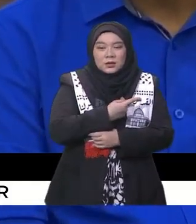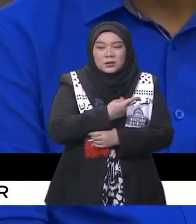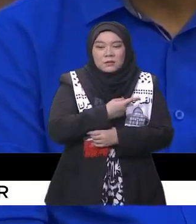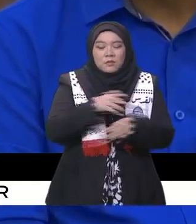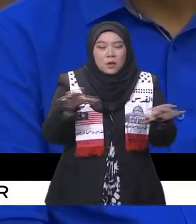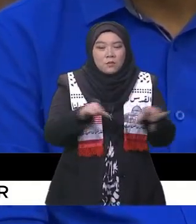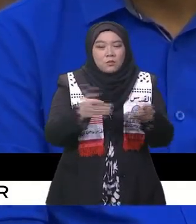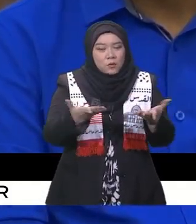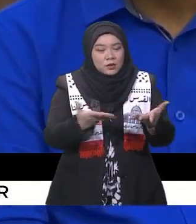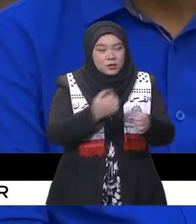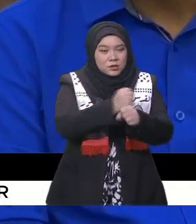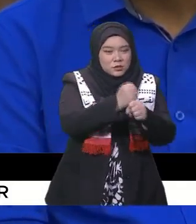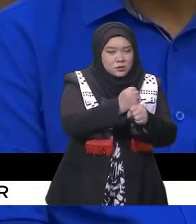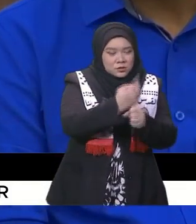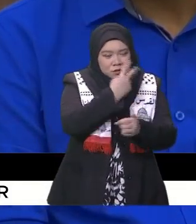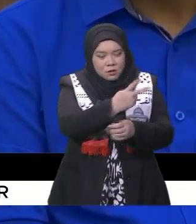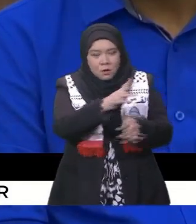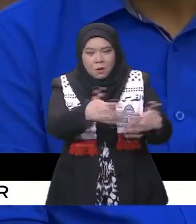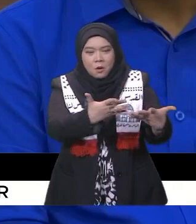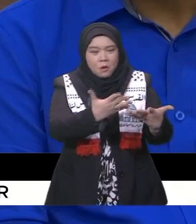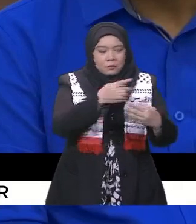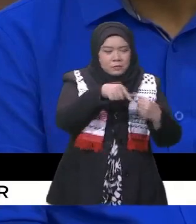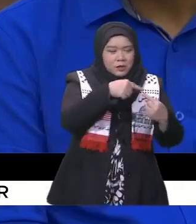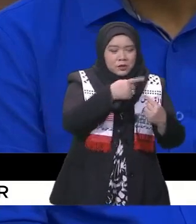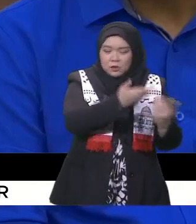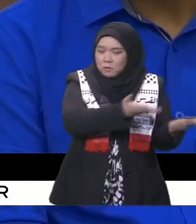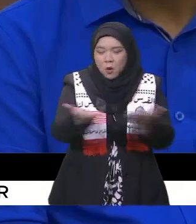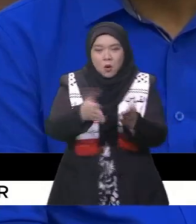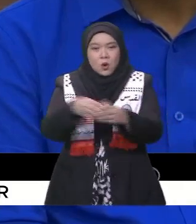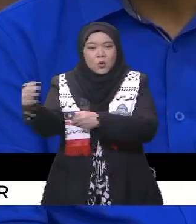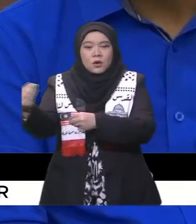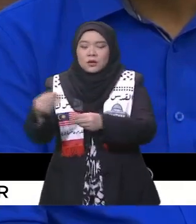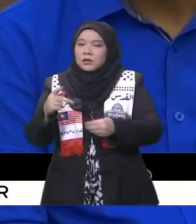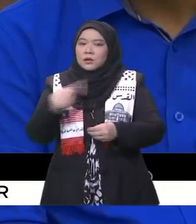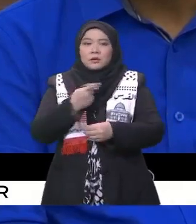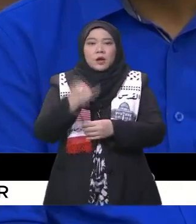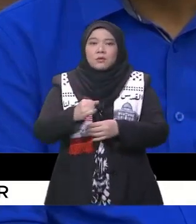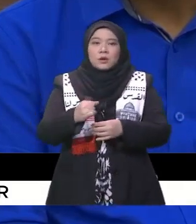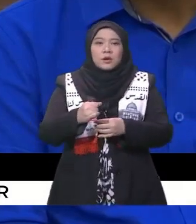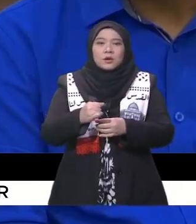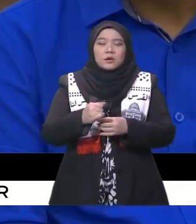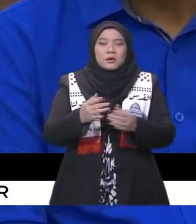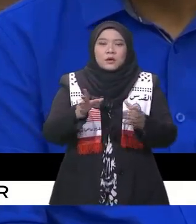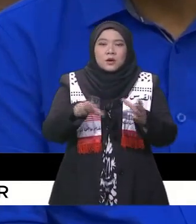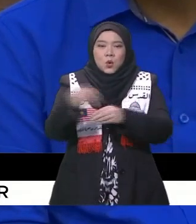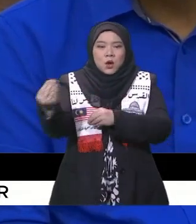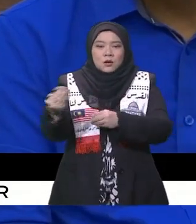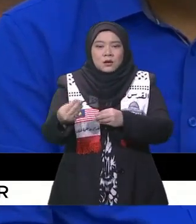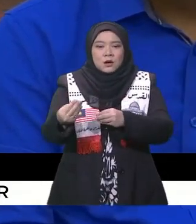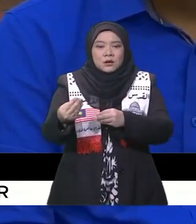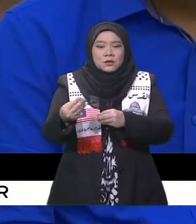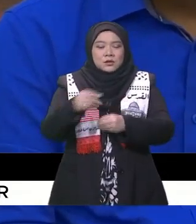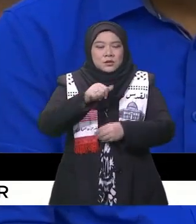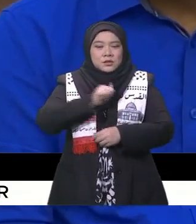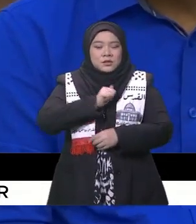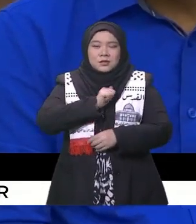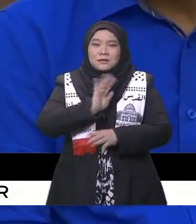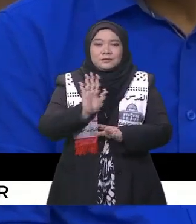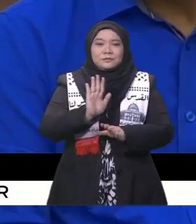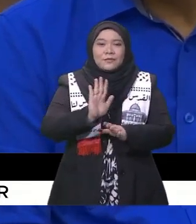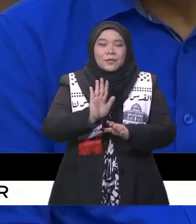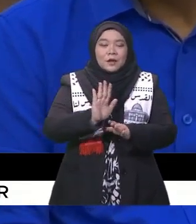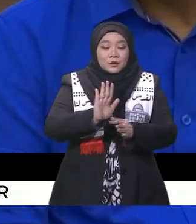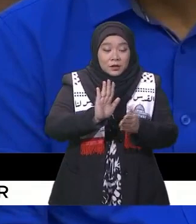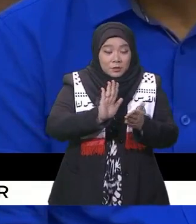membuat gerak kerja bila kita nak keluarkan. Sebab kita tak boleh keluarkan secara bersendirian. Di bawah mandat